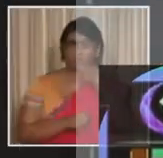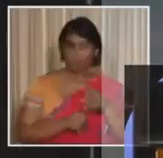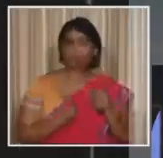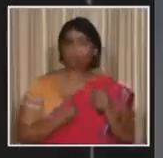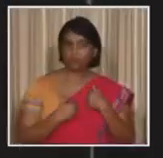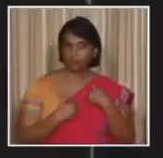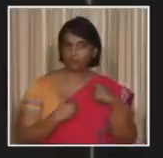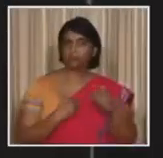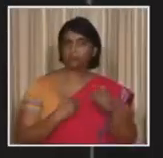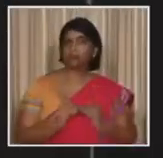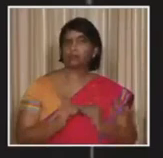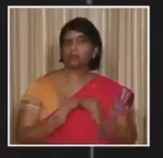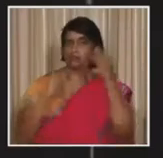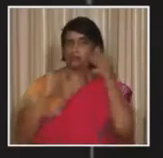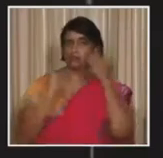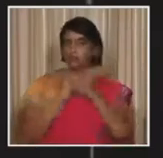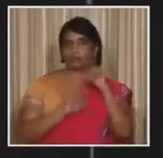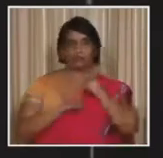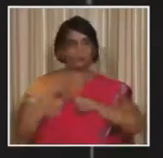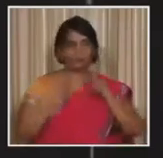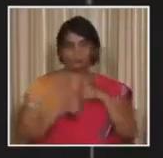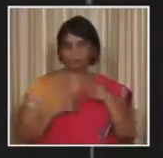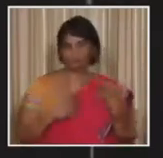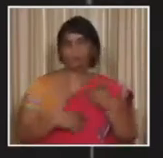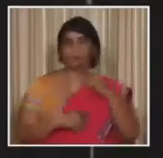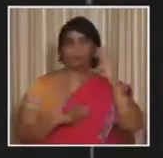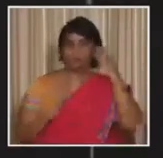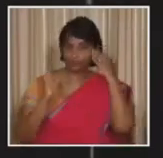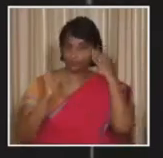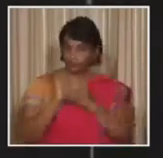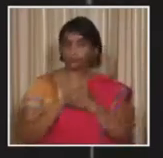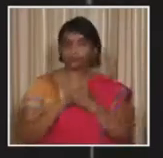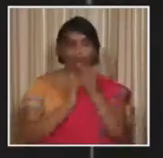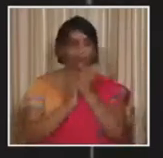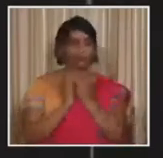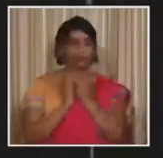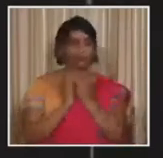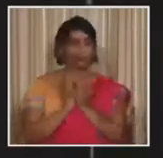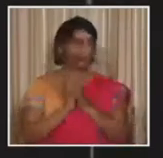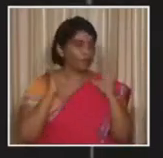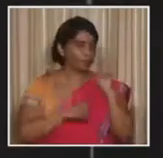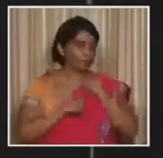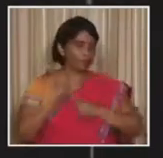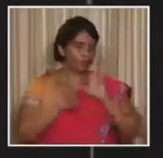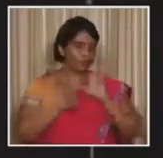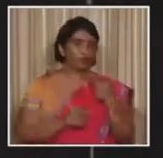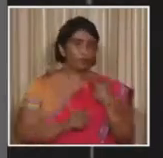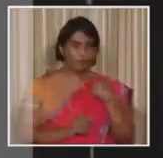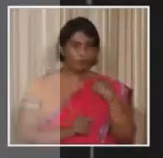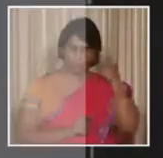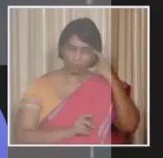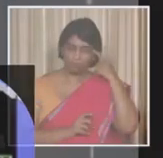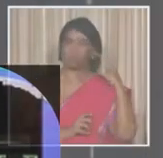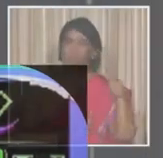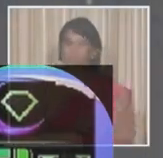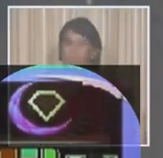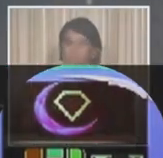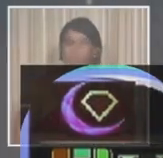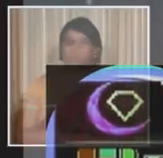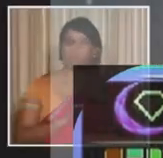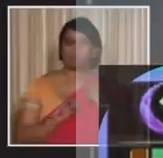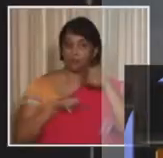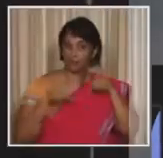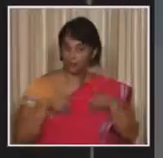அத்த பிரச்சனை அதிகரணும் எத்தவசம் அப்படி மே சம்வர்தனை அப்படி கதாகாரி பே மே விஷய சம்பந்தம் போ தேவால கதாக்கணும்